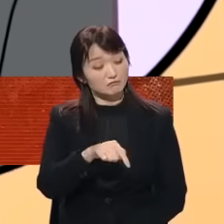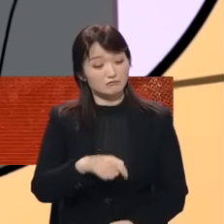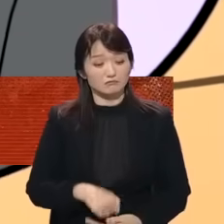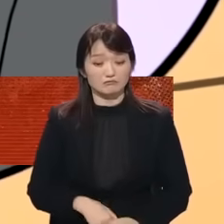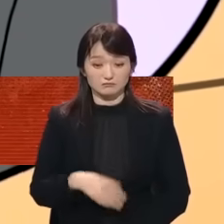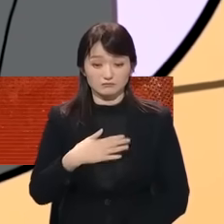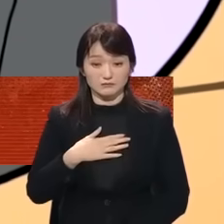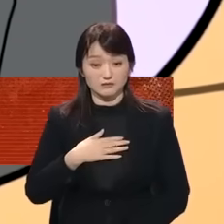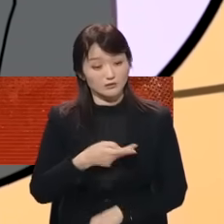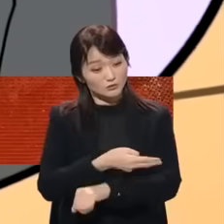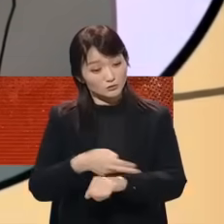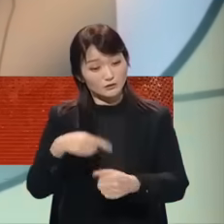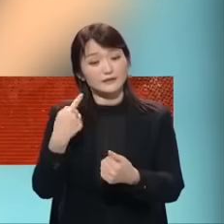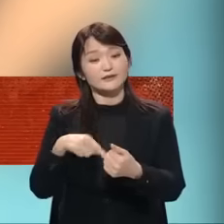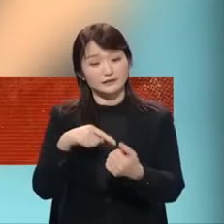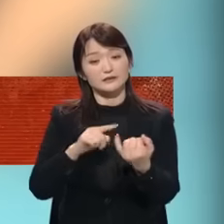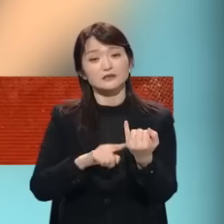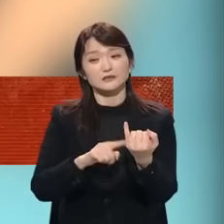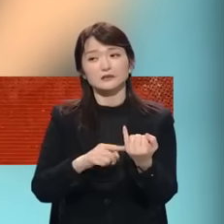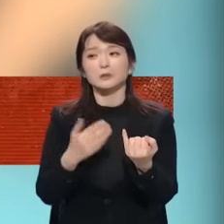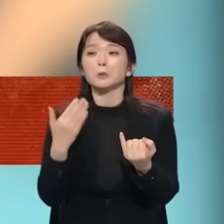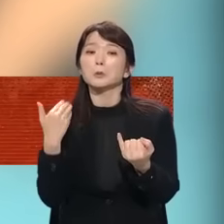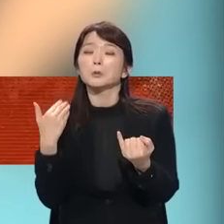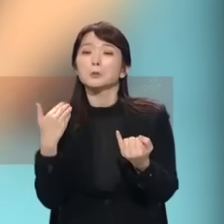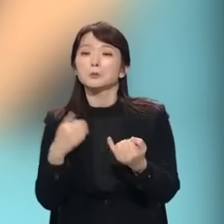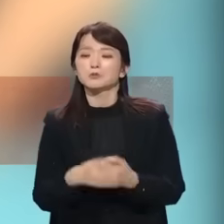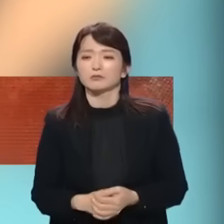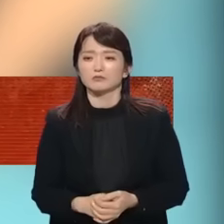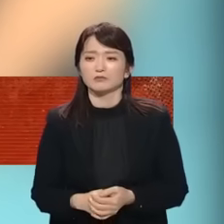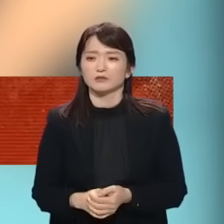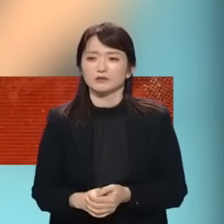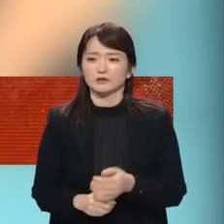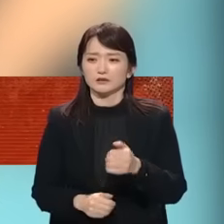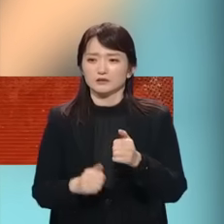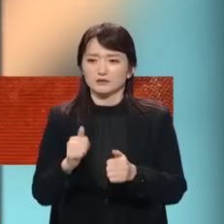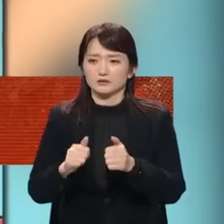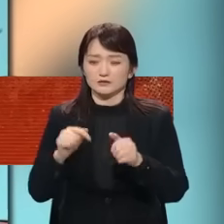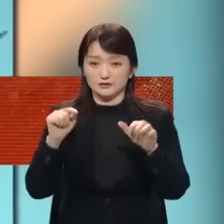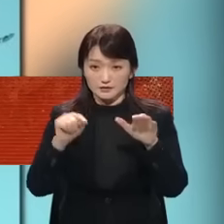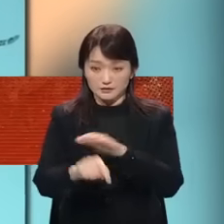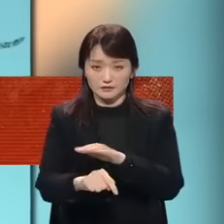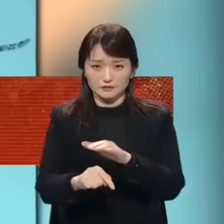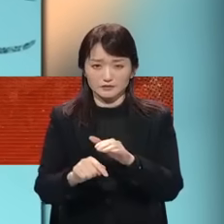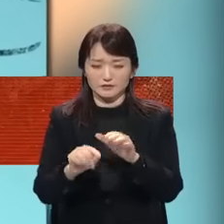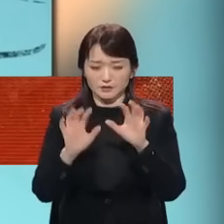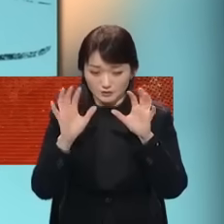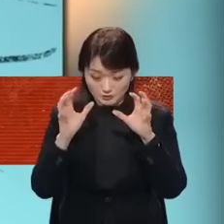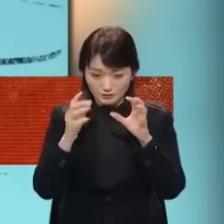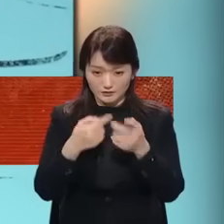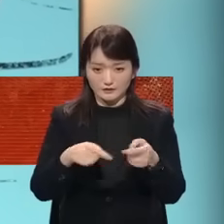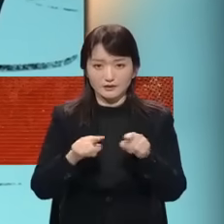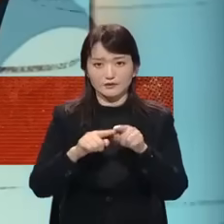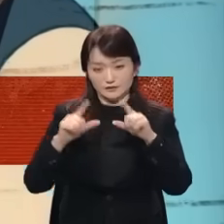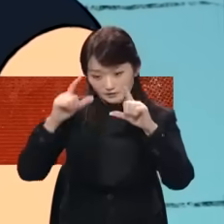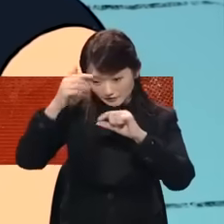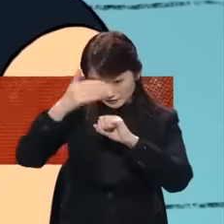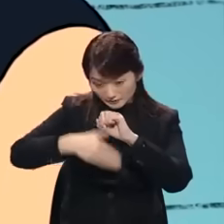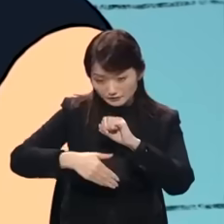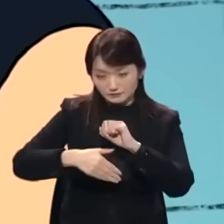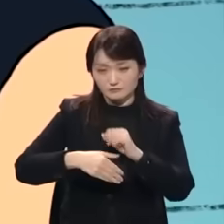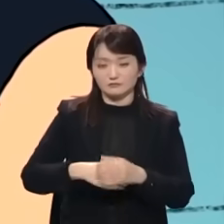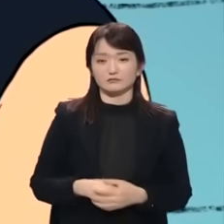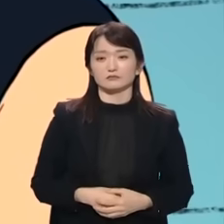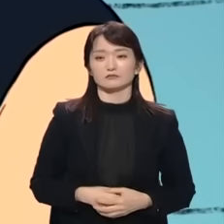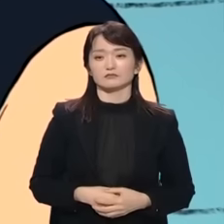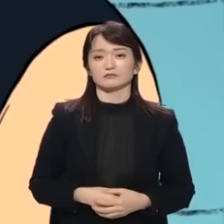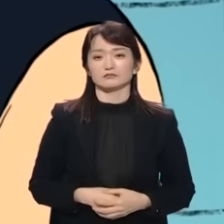그거 내가 수영 가르친 제자야 얼마 전에 경기 왔을 때 응원차 들렸다가 그 같이 찍은 사진이다 이렇게 얘기를 했다는 겁니다